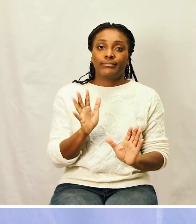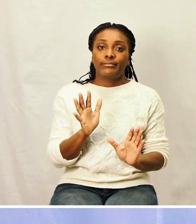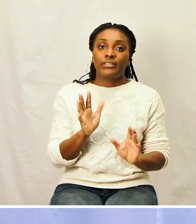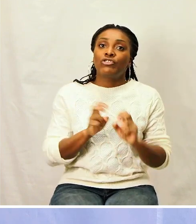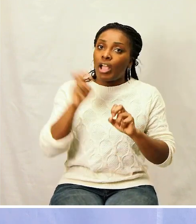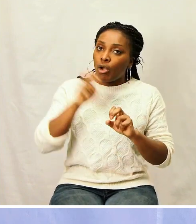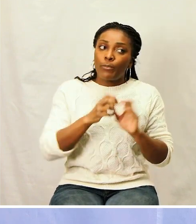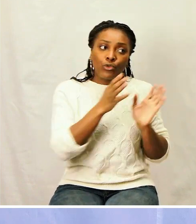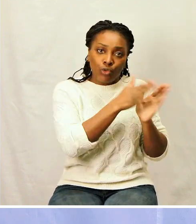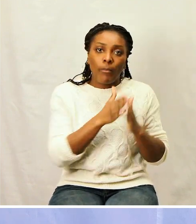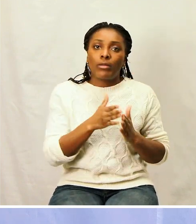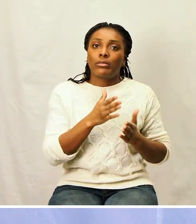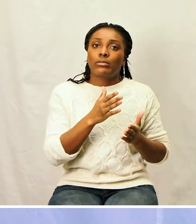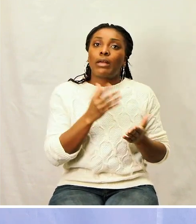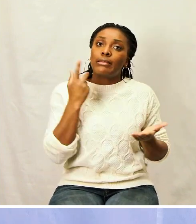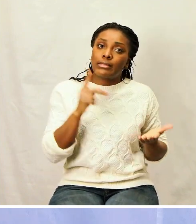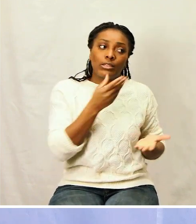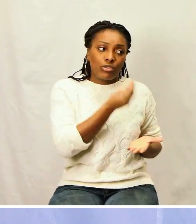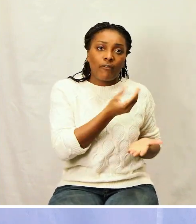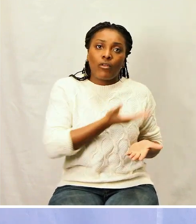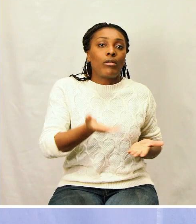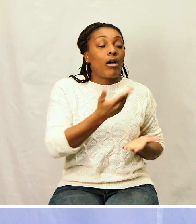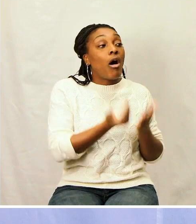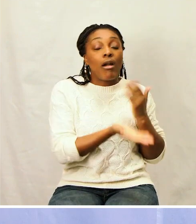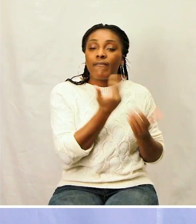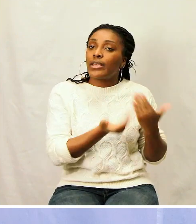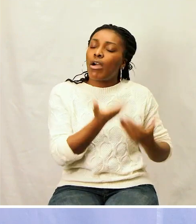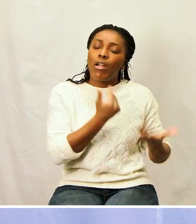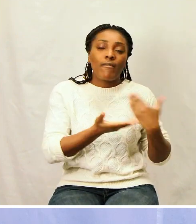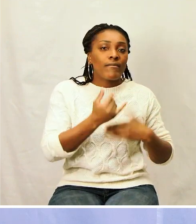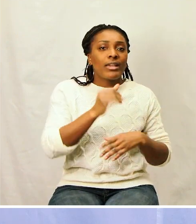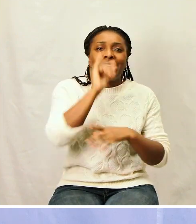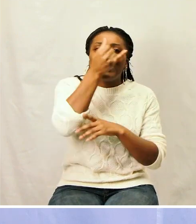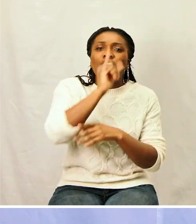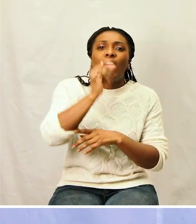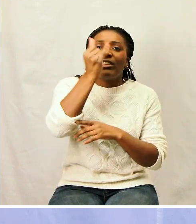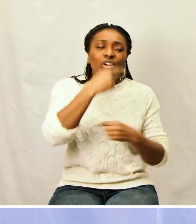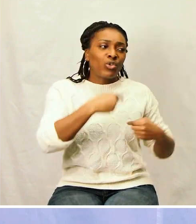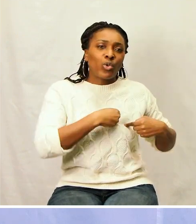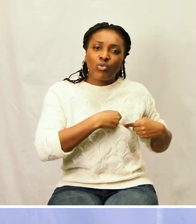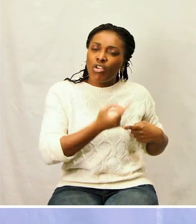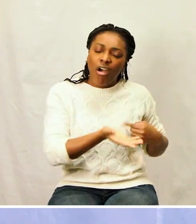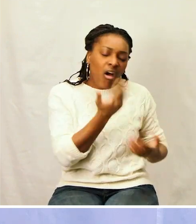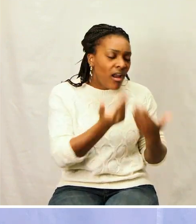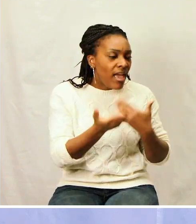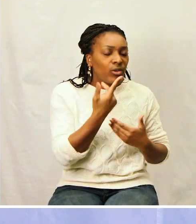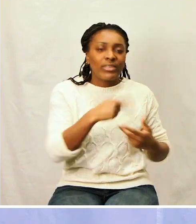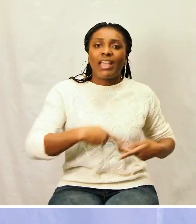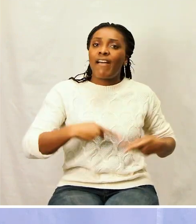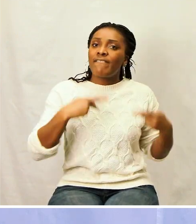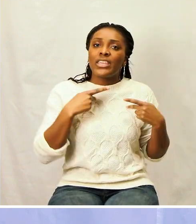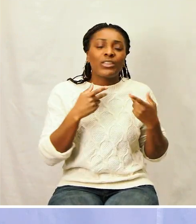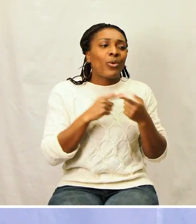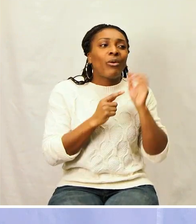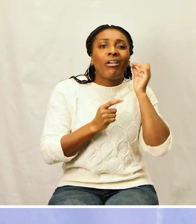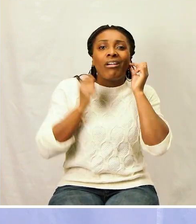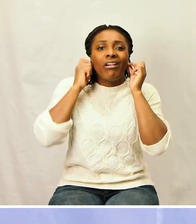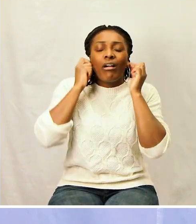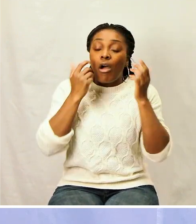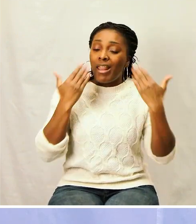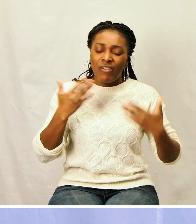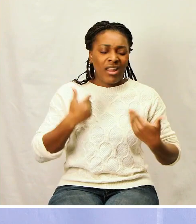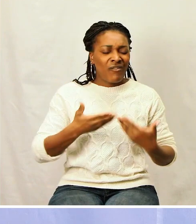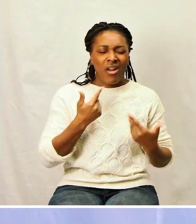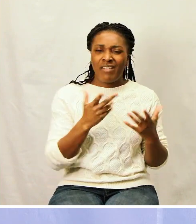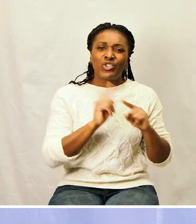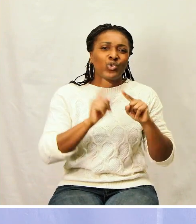c'est ce qu'il fait il demande à ses enfants et bien dotter de leur cœur de leur vie euh de leurs ornements et bien tout ce